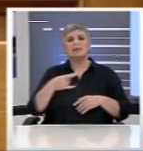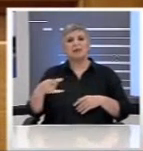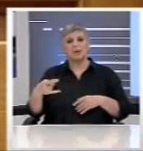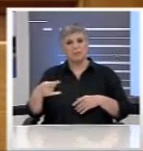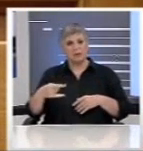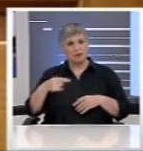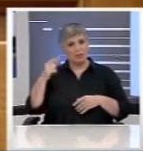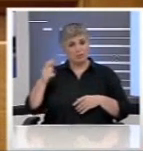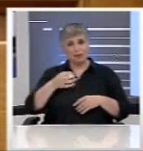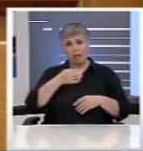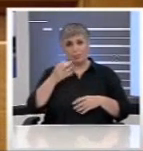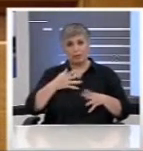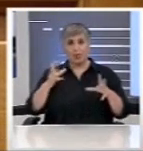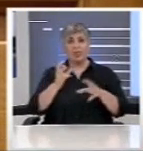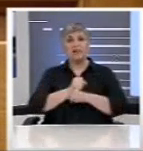ανάρτηση.